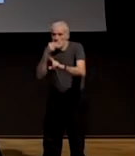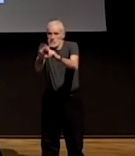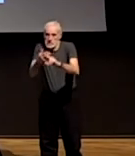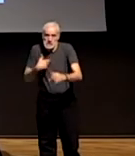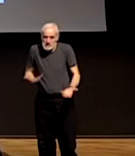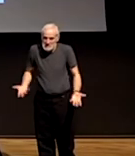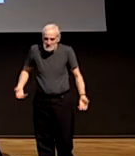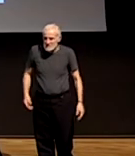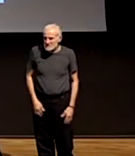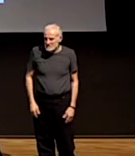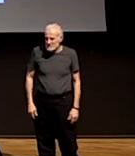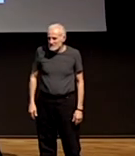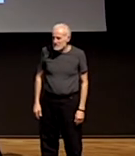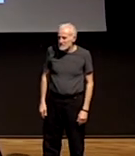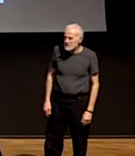ça